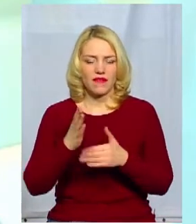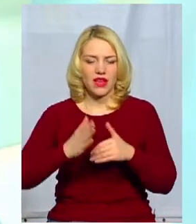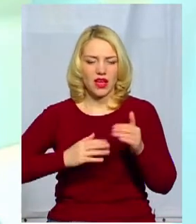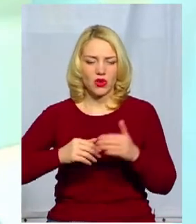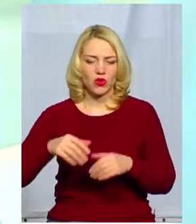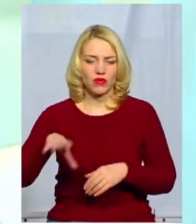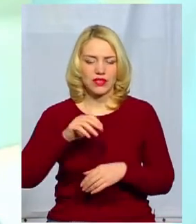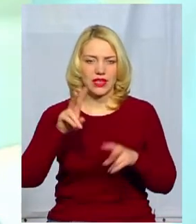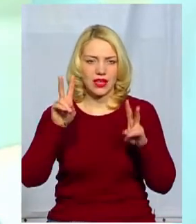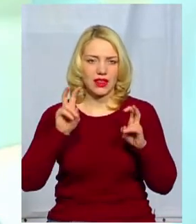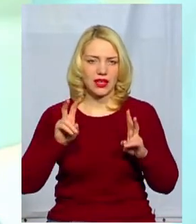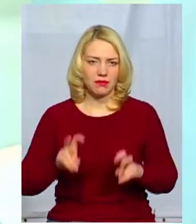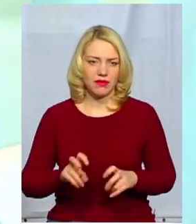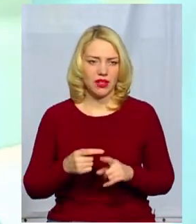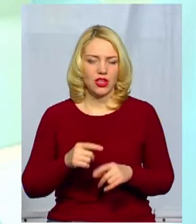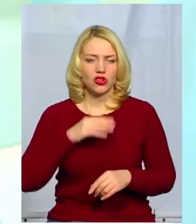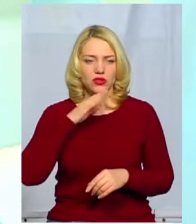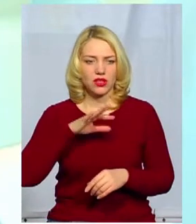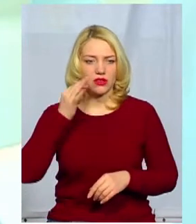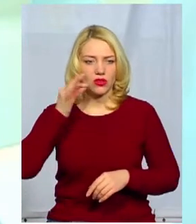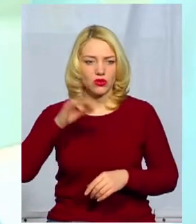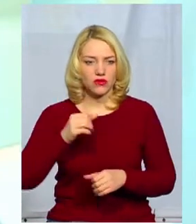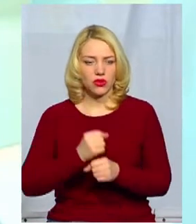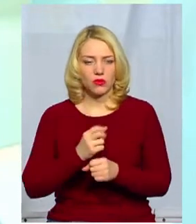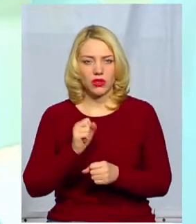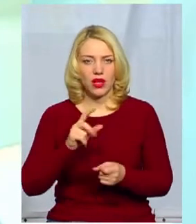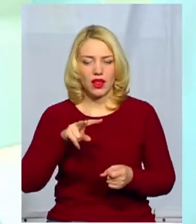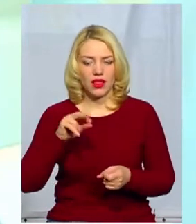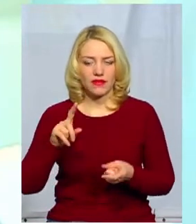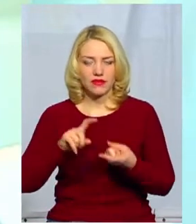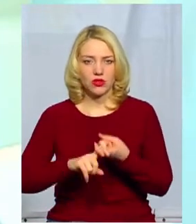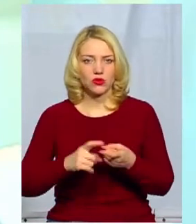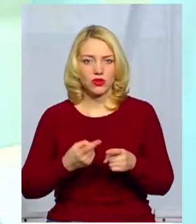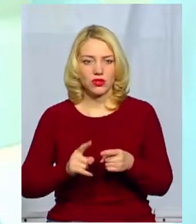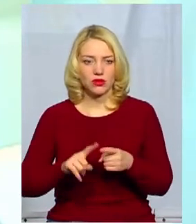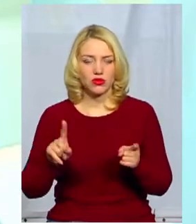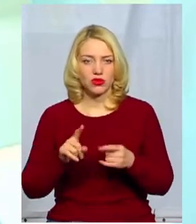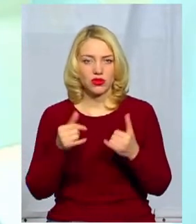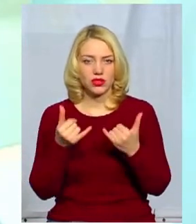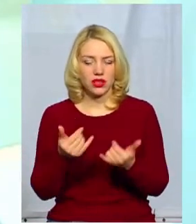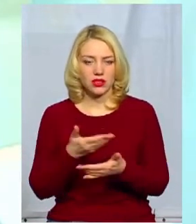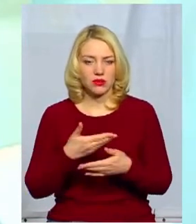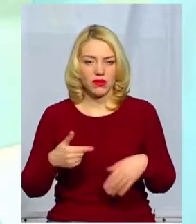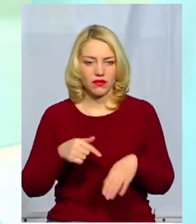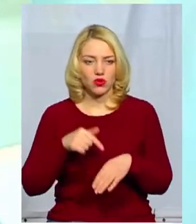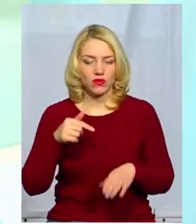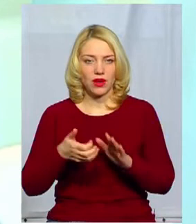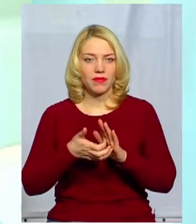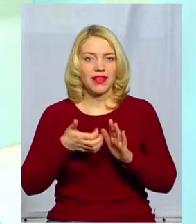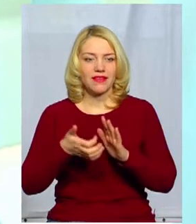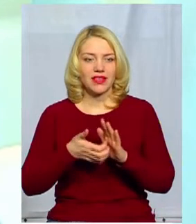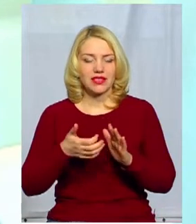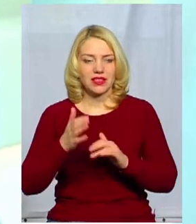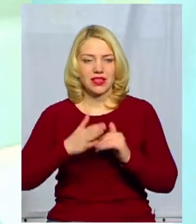усіх типів, досвід, достатній досвід роботи, але в зв'язку з тим, що зараз ну, ми відчуваємо дефіцит